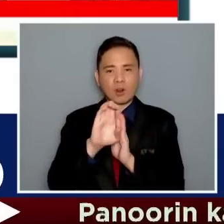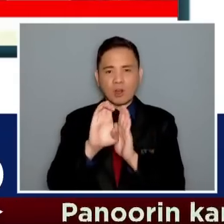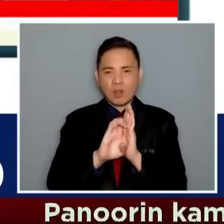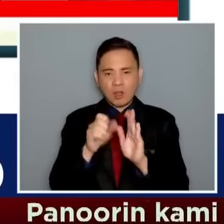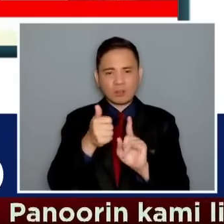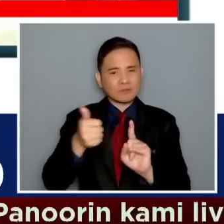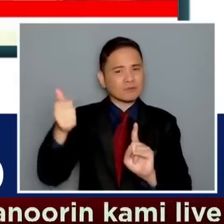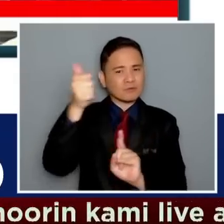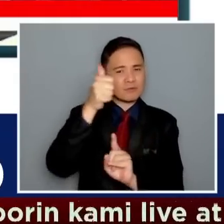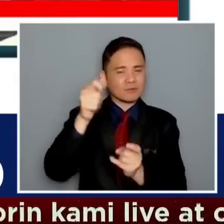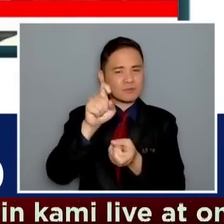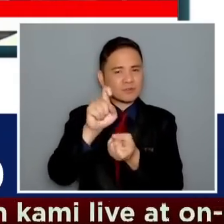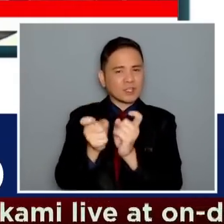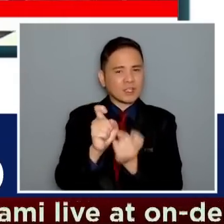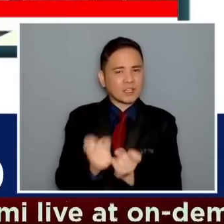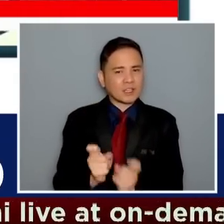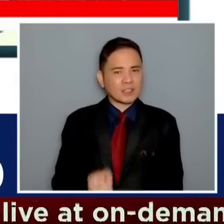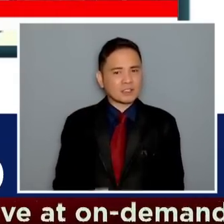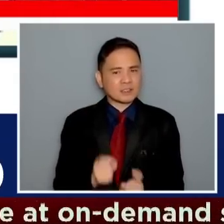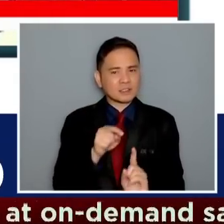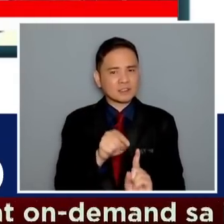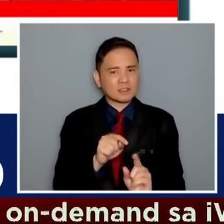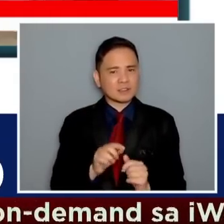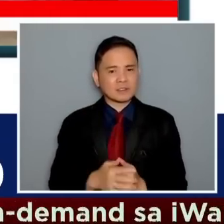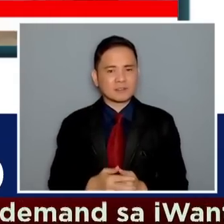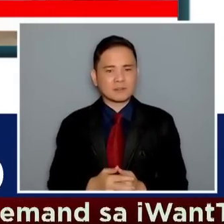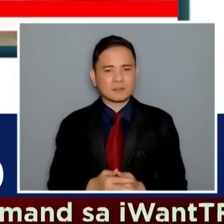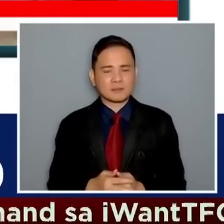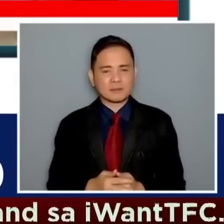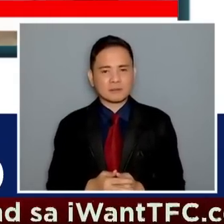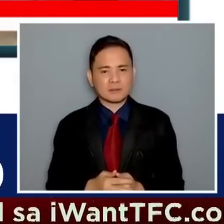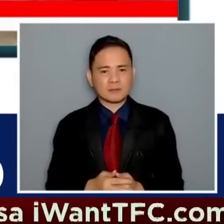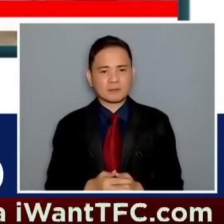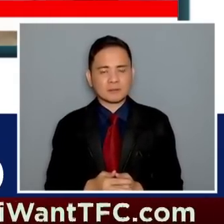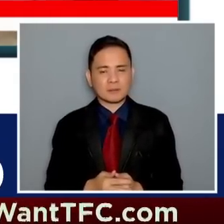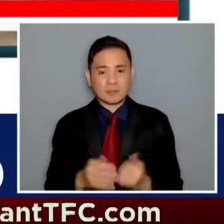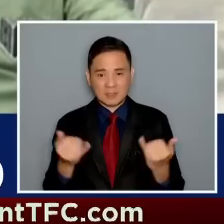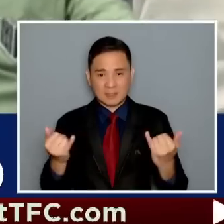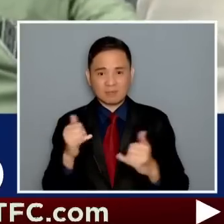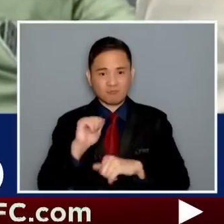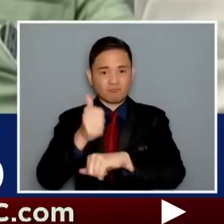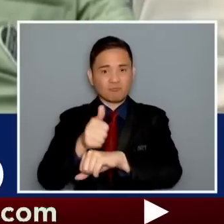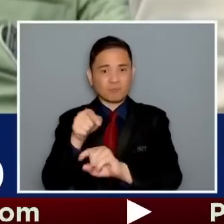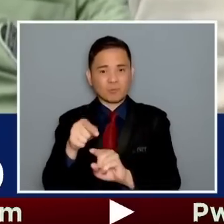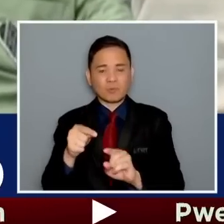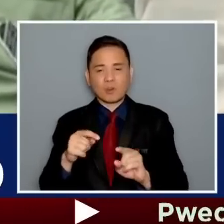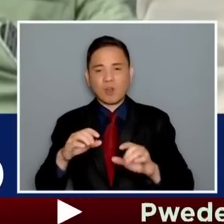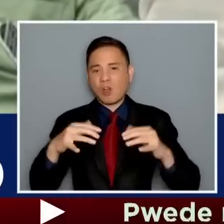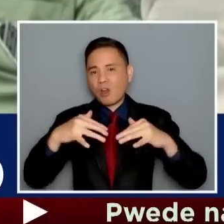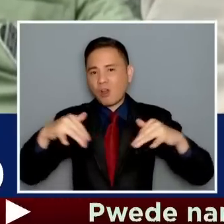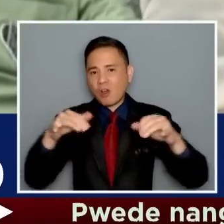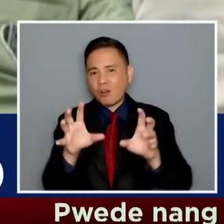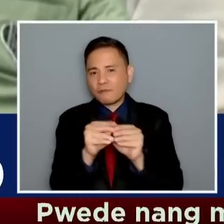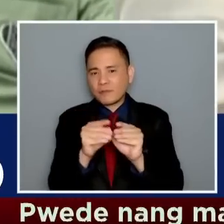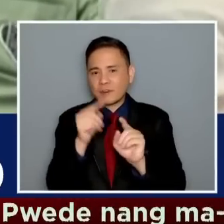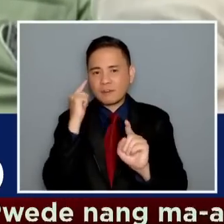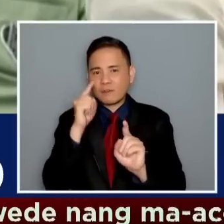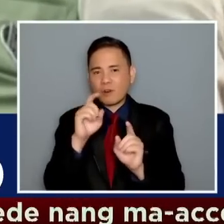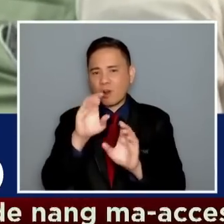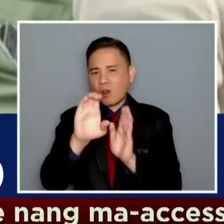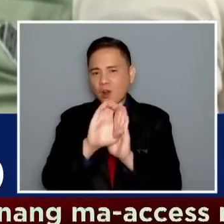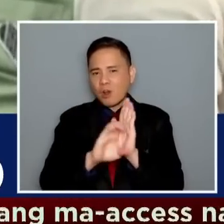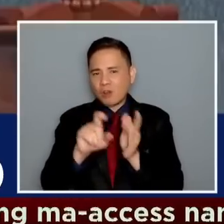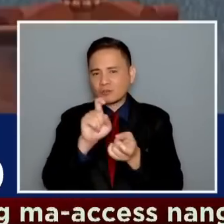bill patungkol po sa yung iba nga po ay con-con ang ipinapile talaga. Ganun din po ang mga nakaupo